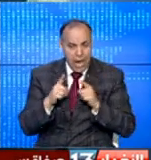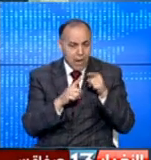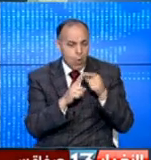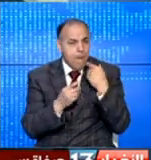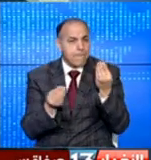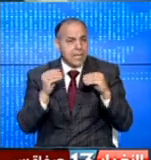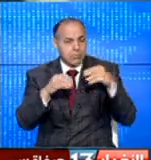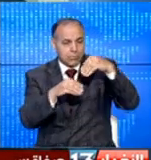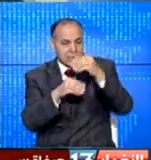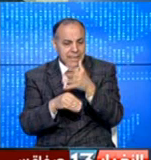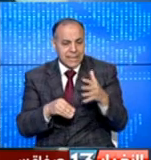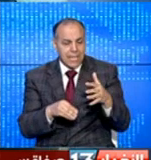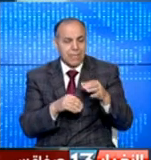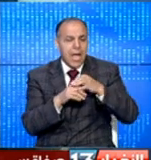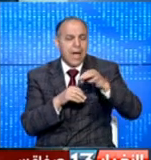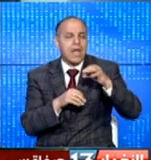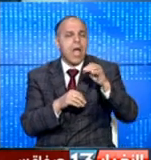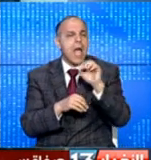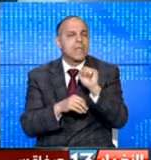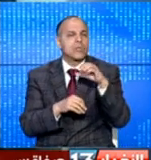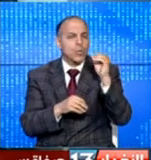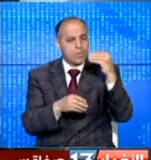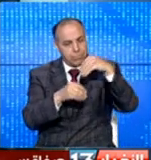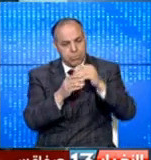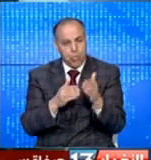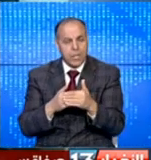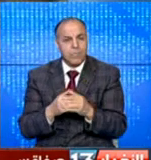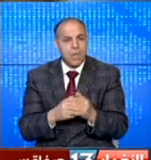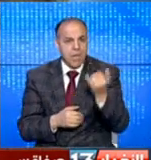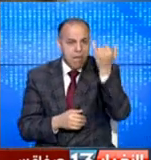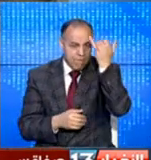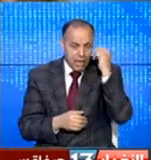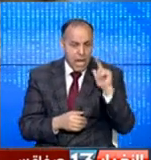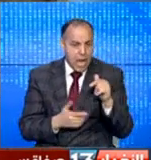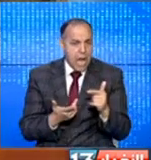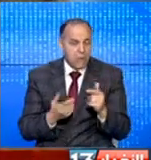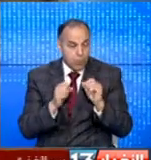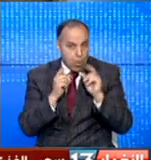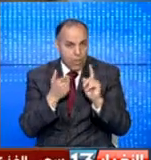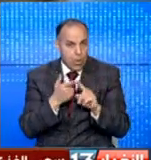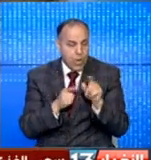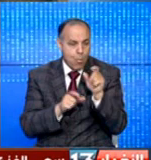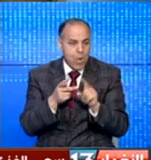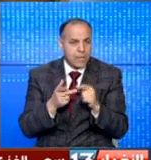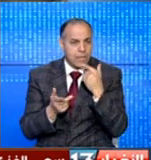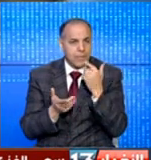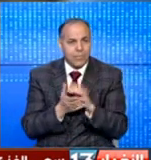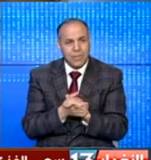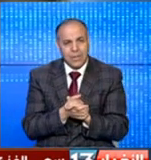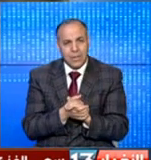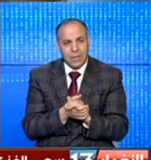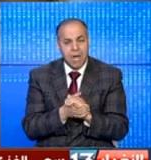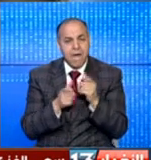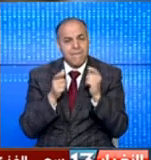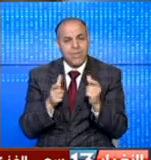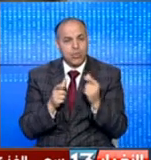هو مزيد إدماج أطفال قرية SOS في محيطهم. عندنا فكرة معناتها الظاهر كما يعرفوه المواطنين الكل بالدورة هذه هي